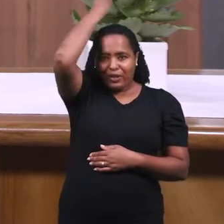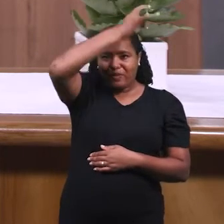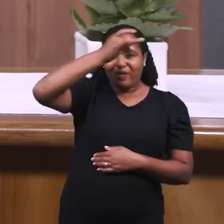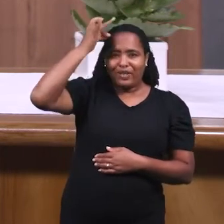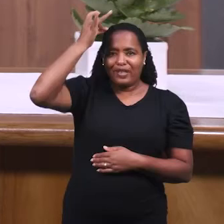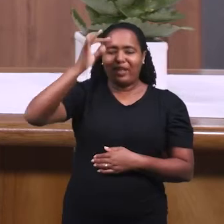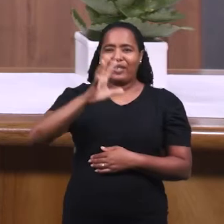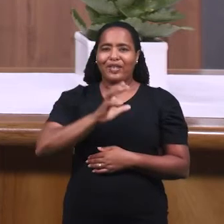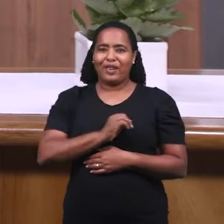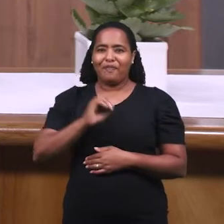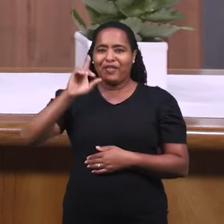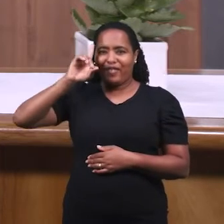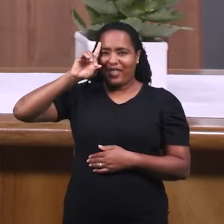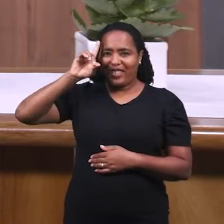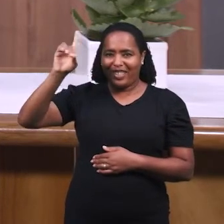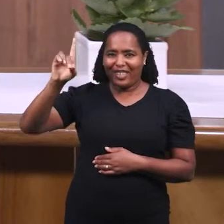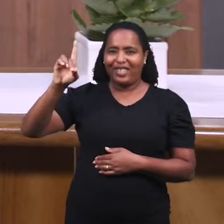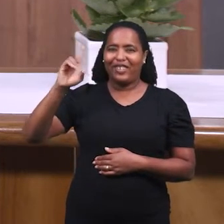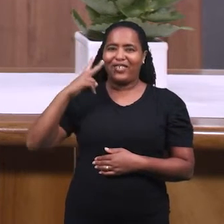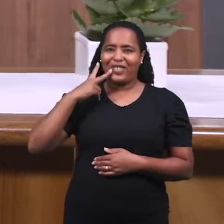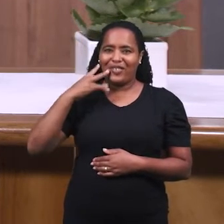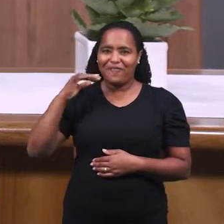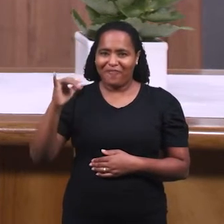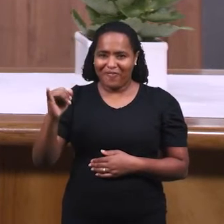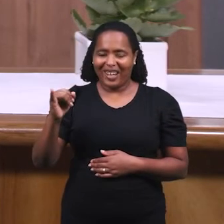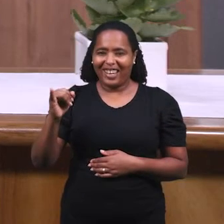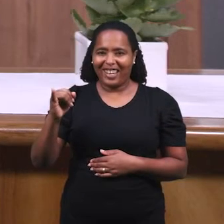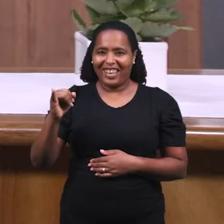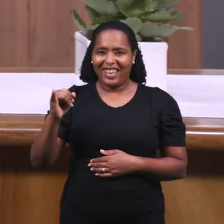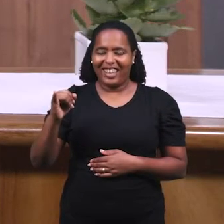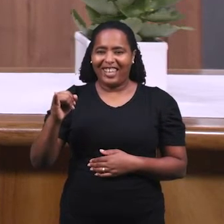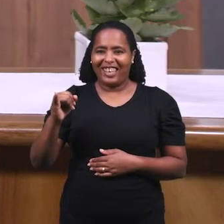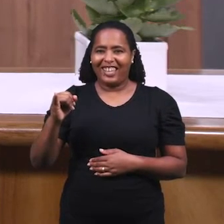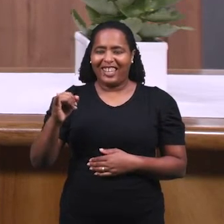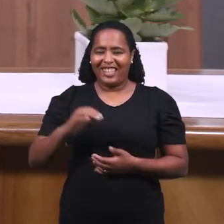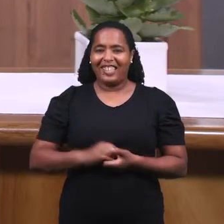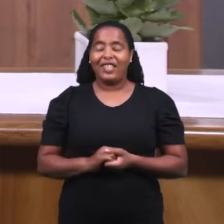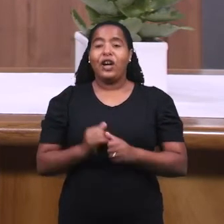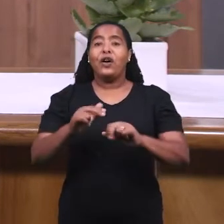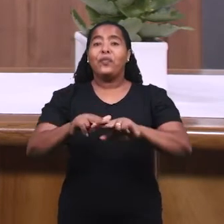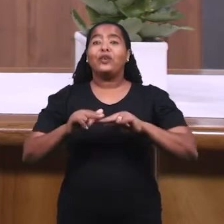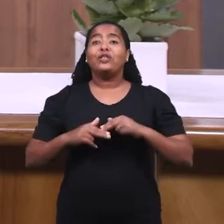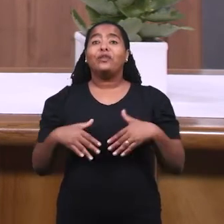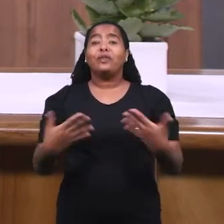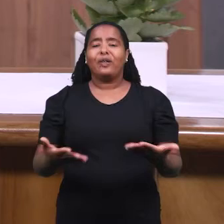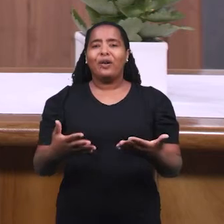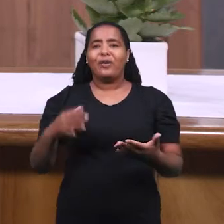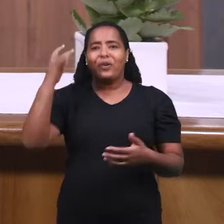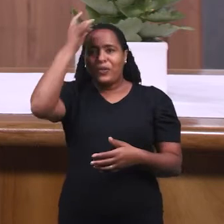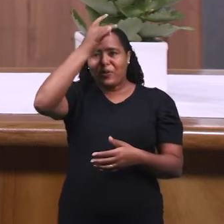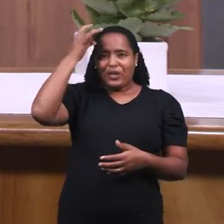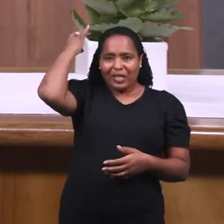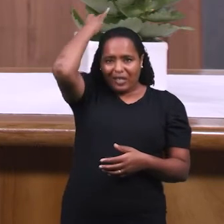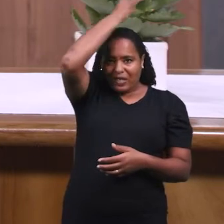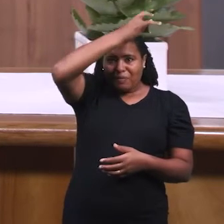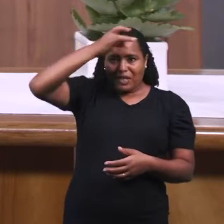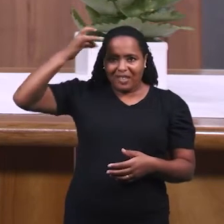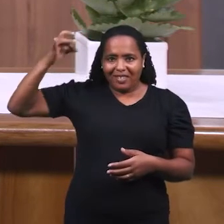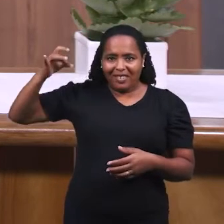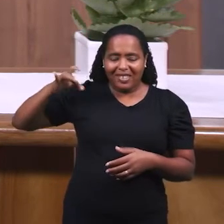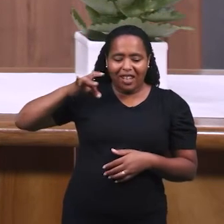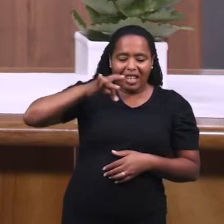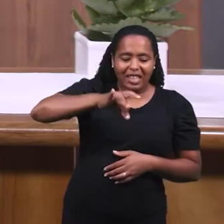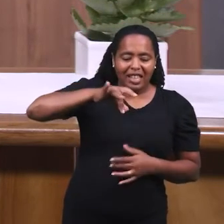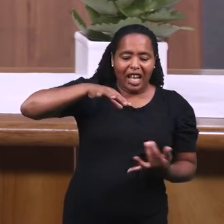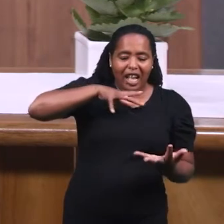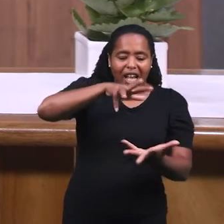И Дух Святой, он друг Бога Отца, он получил от Отца эту просьбу, потому что Дух Святой, он здесь